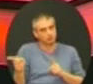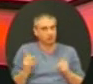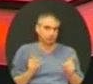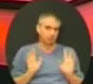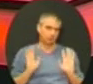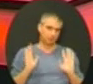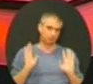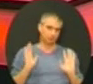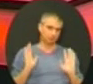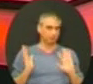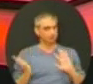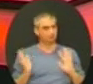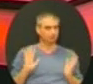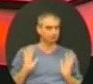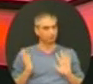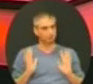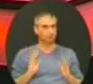לכאן.